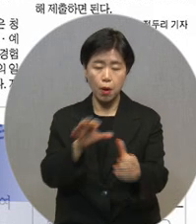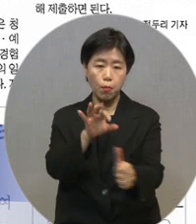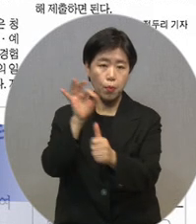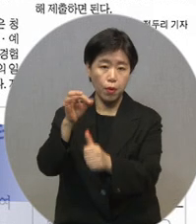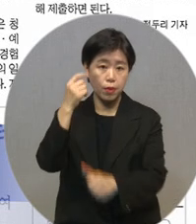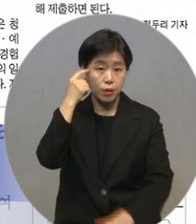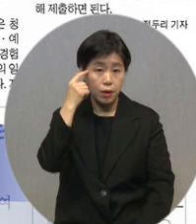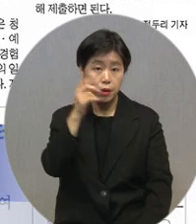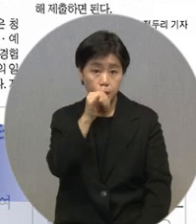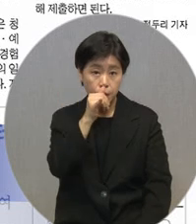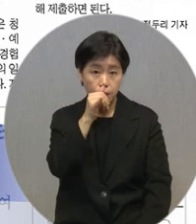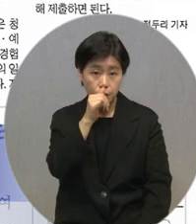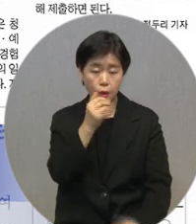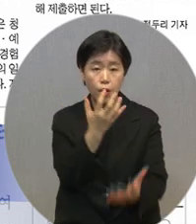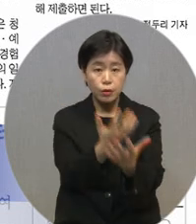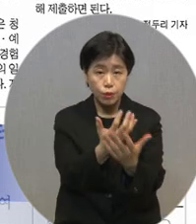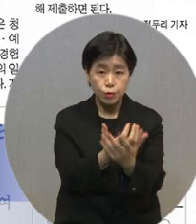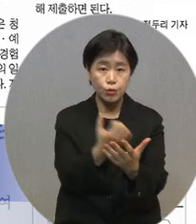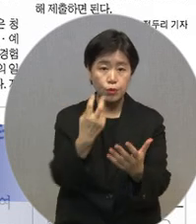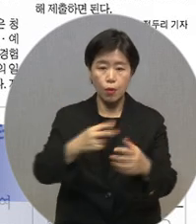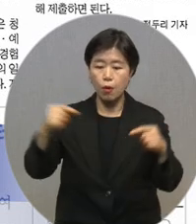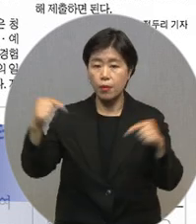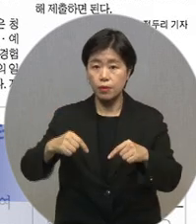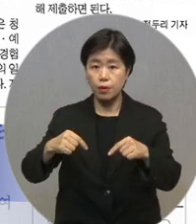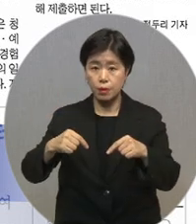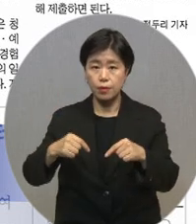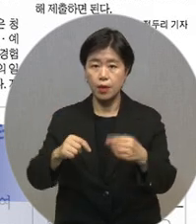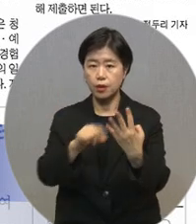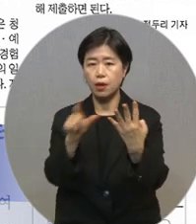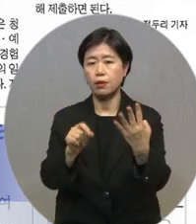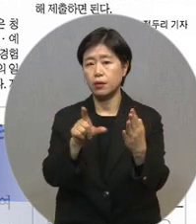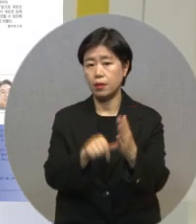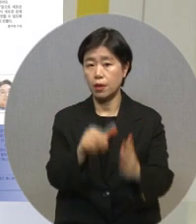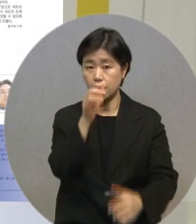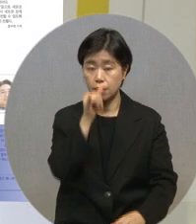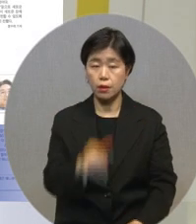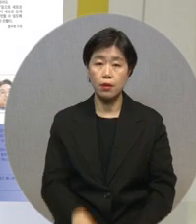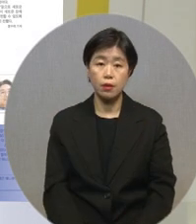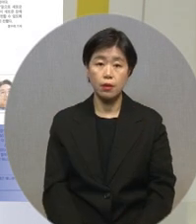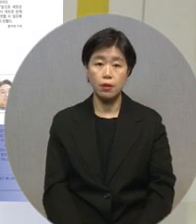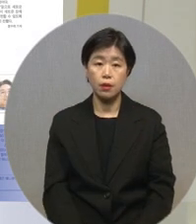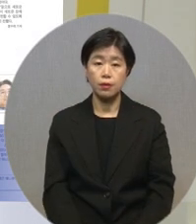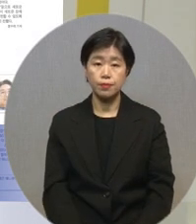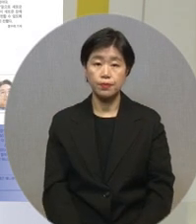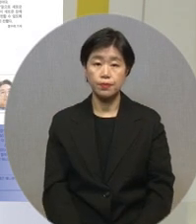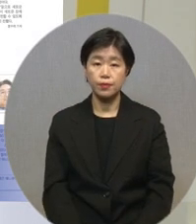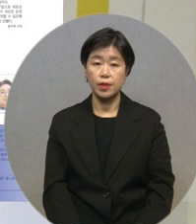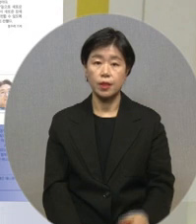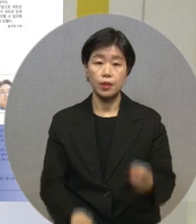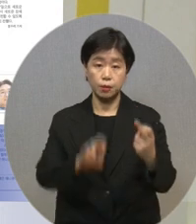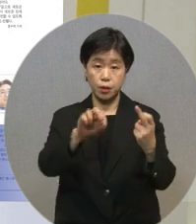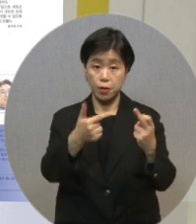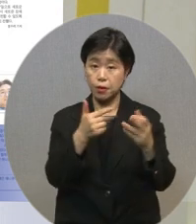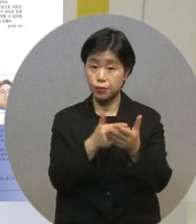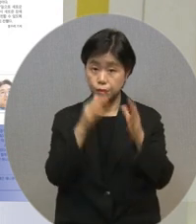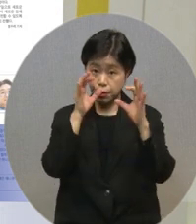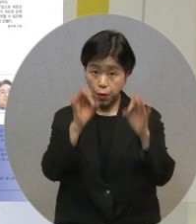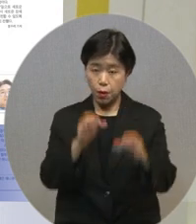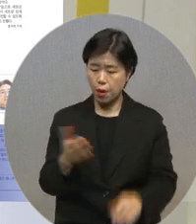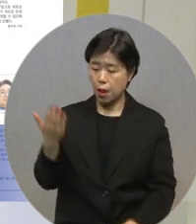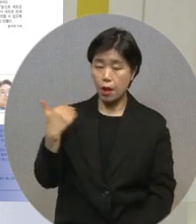심사와 면접 심사는 4월에 진행될 예정입니다 장애인 신문 12에서는 지난